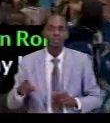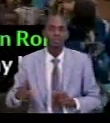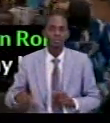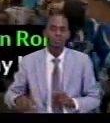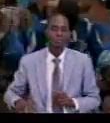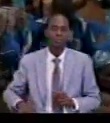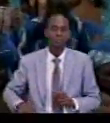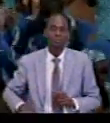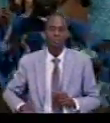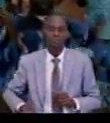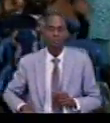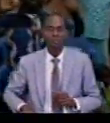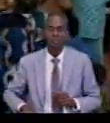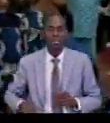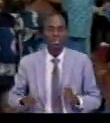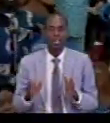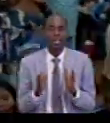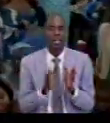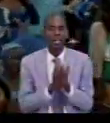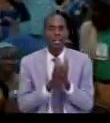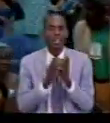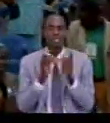Dernière fois,